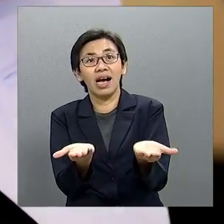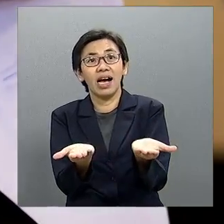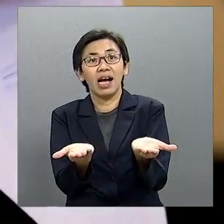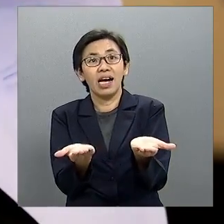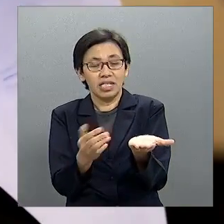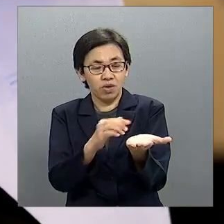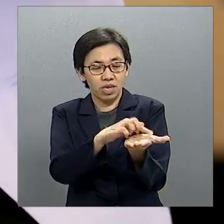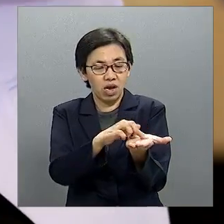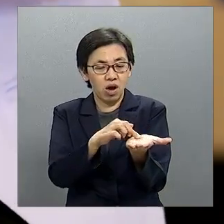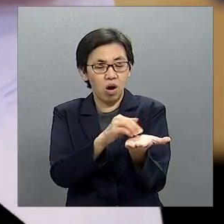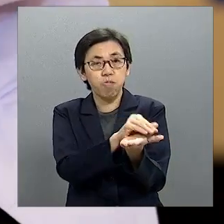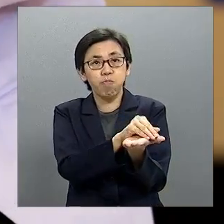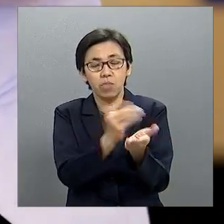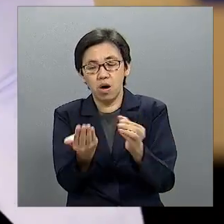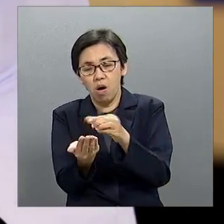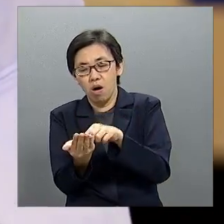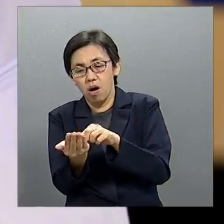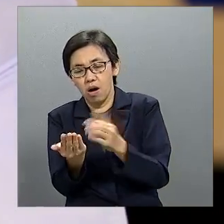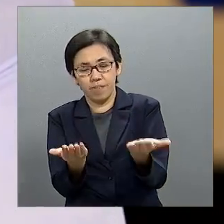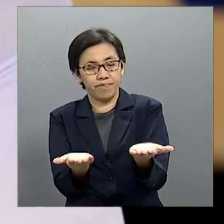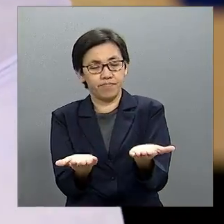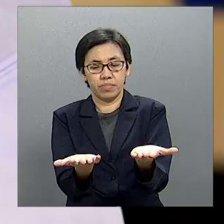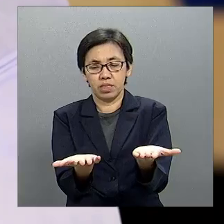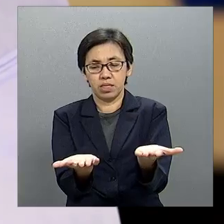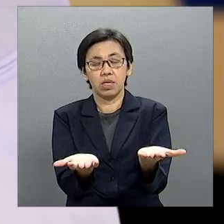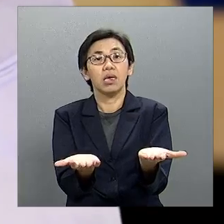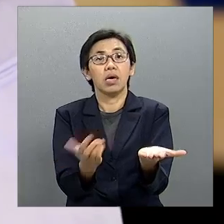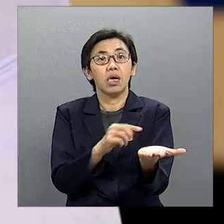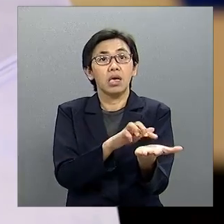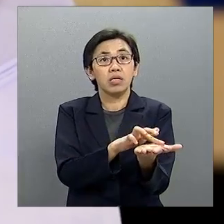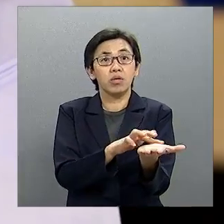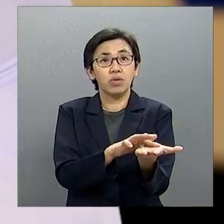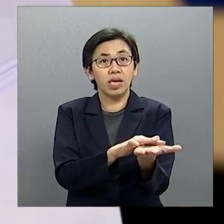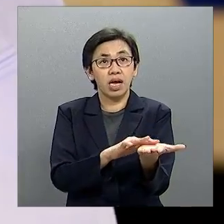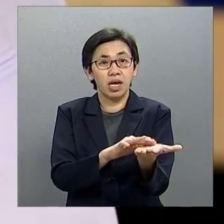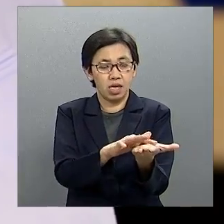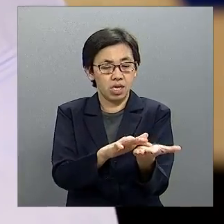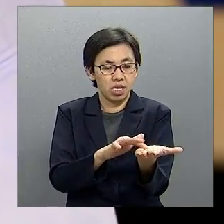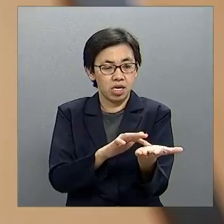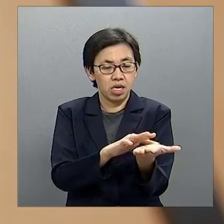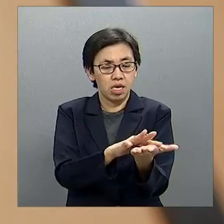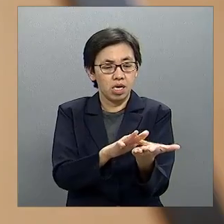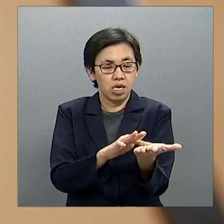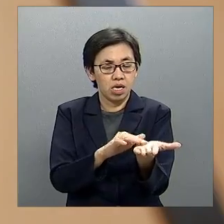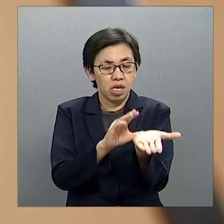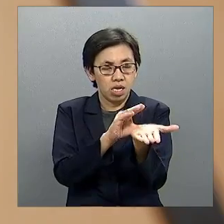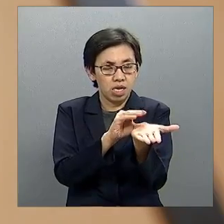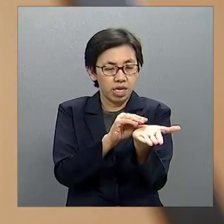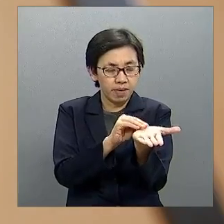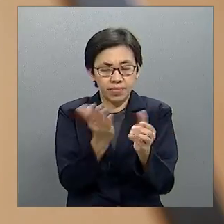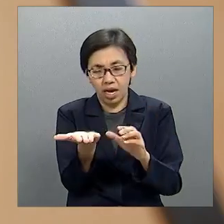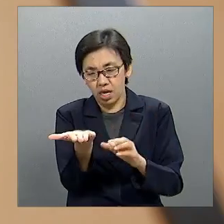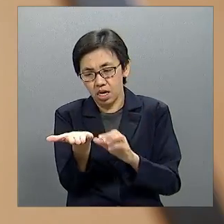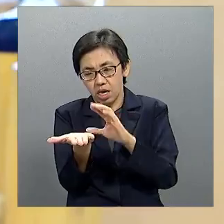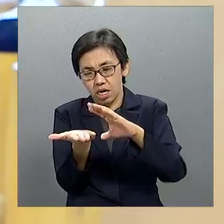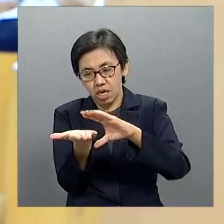แต่ในคนที่เป็นถึงระยะที่3แล้วเนี่ยครับไอตัวกลุ่มกล้ามเนื้อตรงอุ้งนิ้วมือตรงนิ้วโป้งตรงเนี้ยมันจะฝ่อรีบไปนะ แล้วมีวิธีทดสอบไหมคะว่าเ